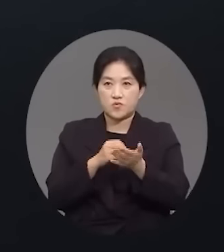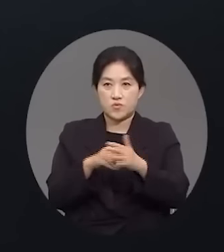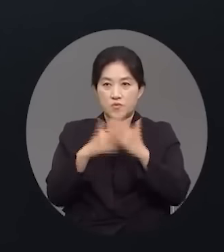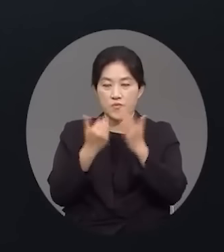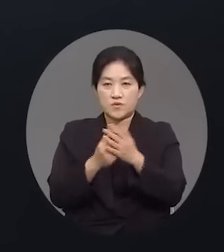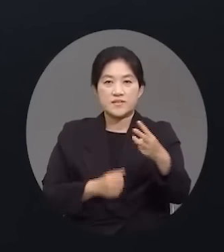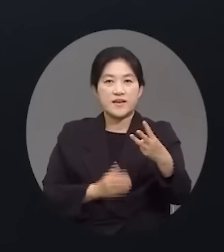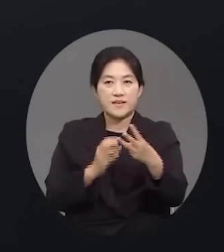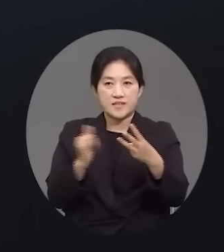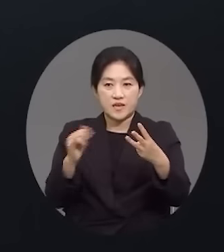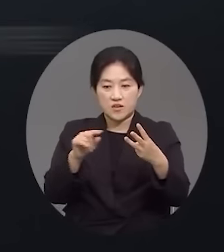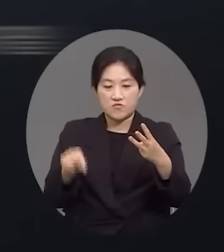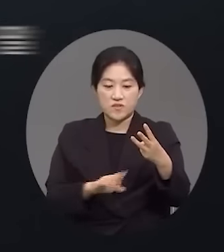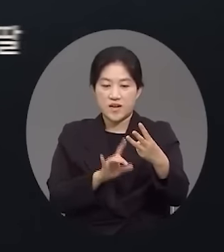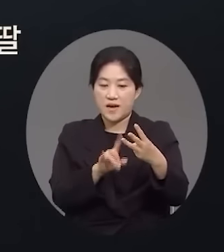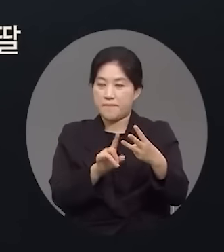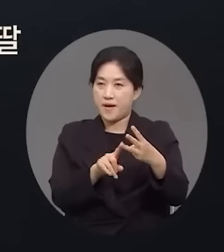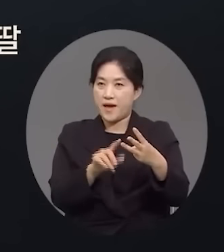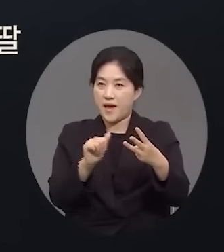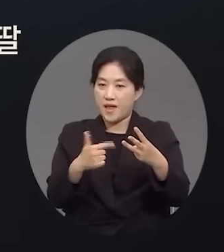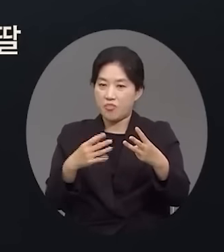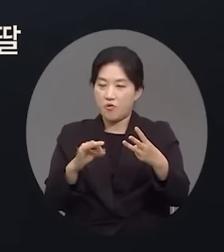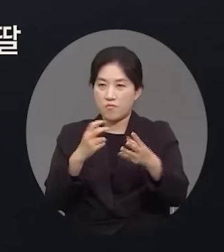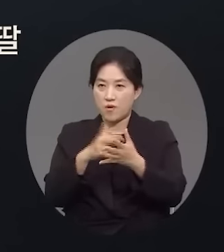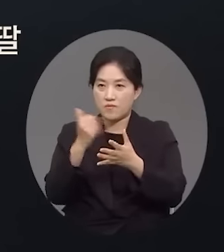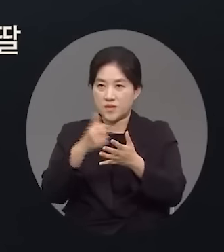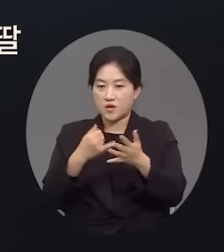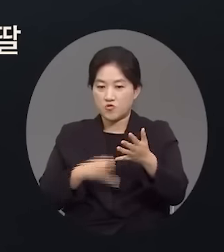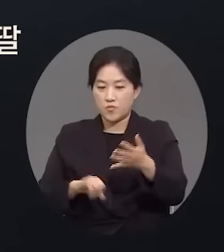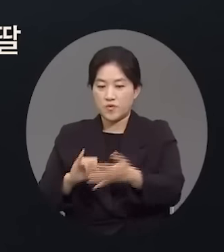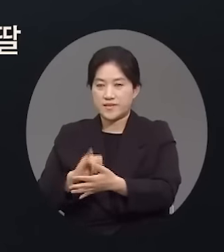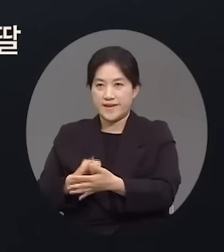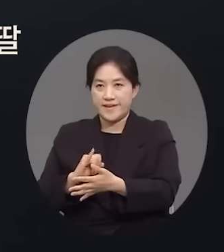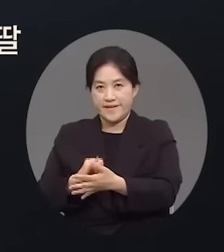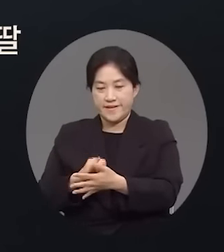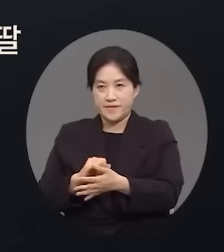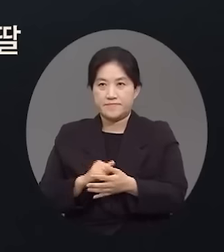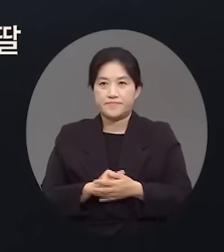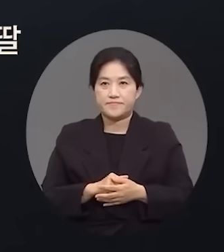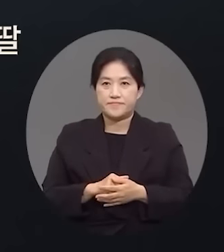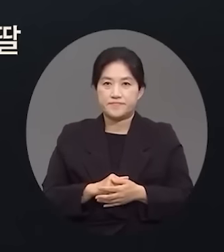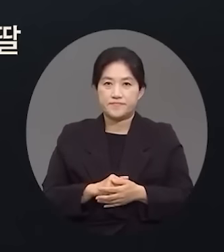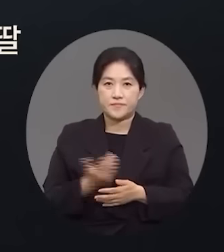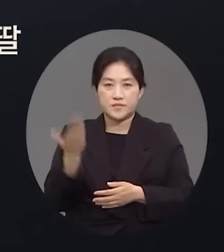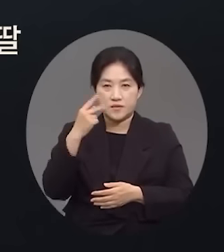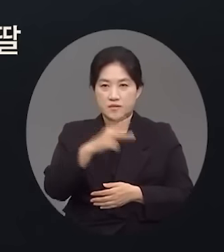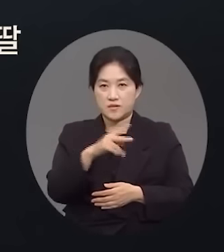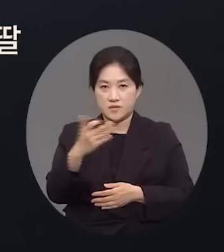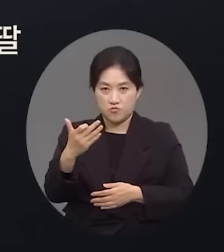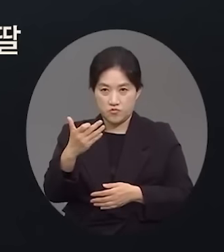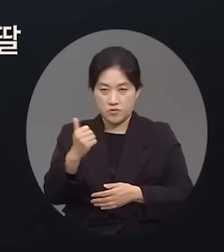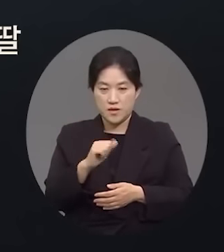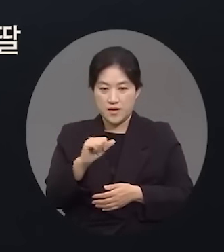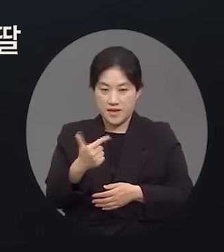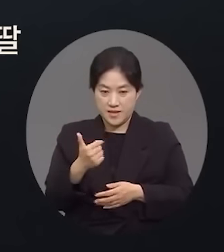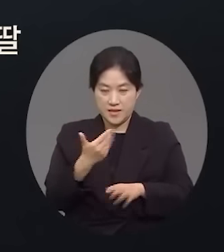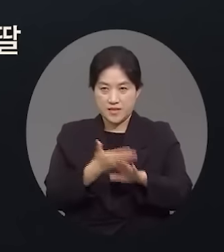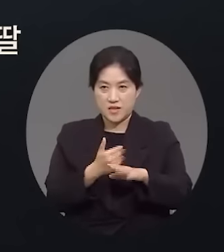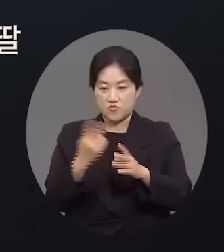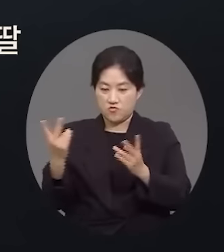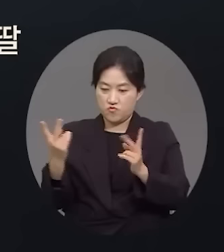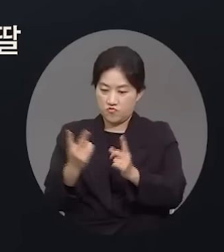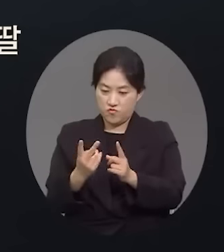모두 세 명 그중 한 명이 한동훈 법무부장관 후보자의 장녀 있니다 지난 2019년 한양이 다른 두